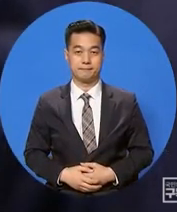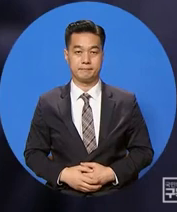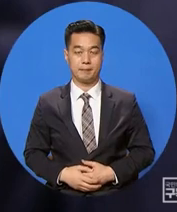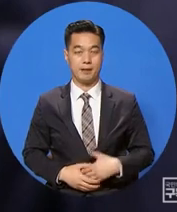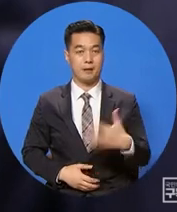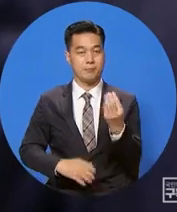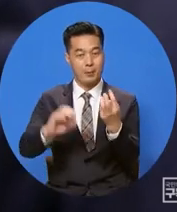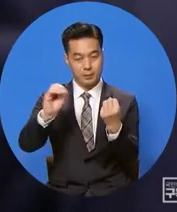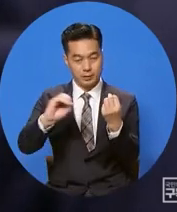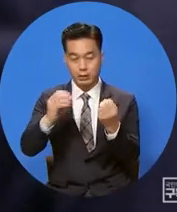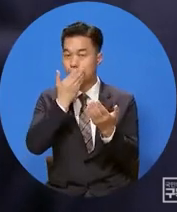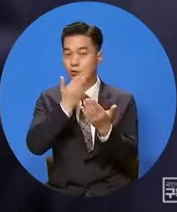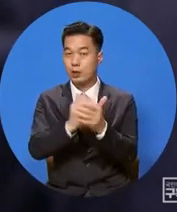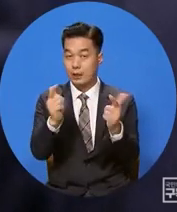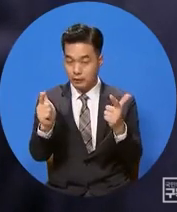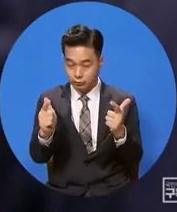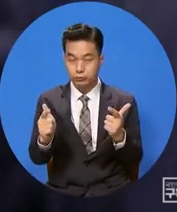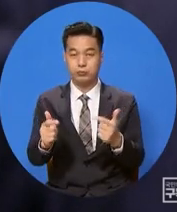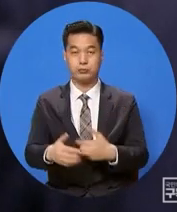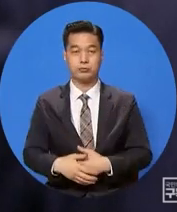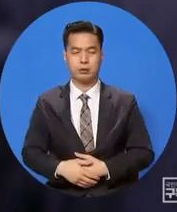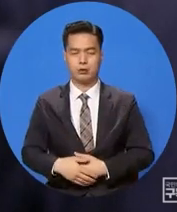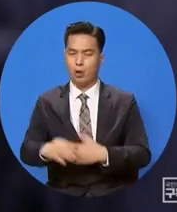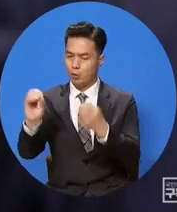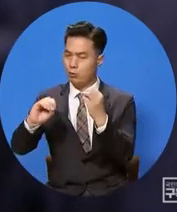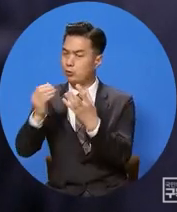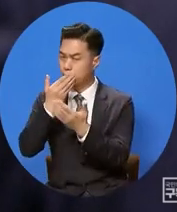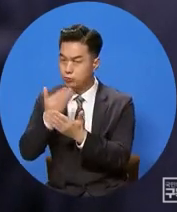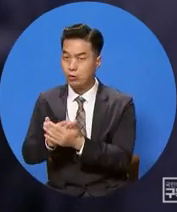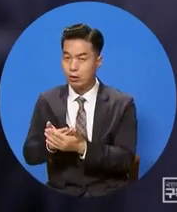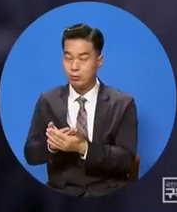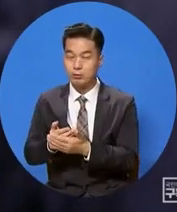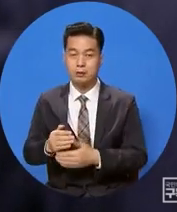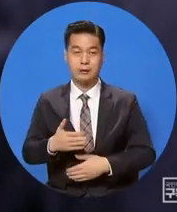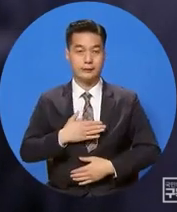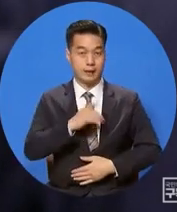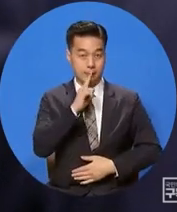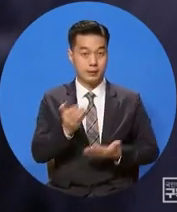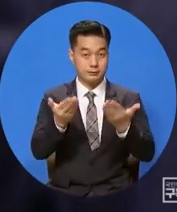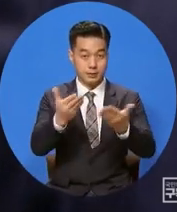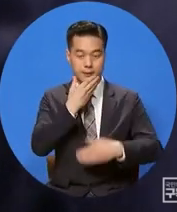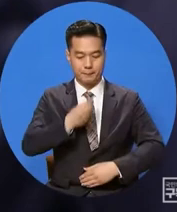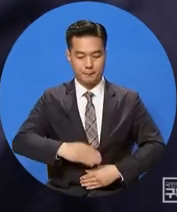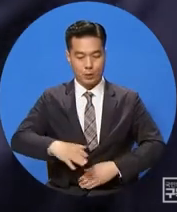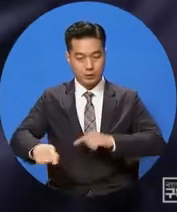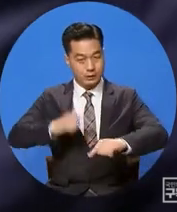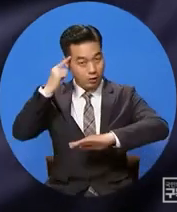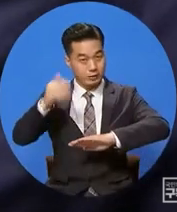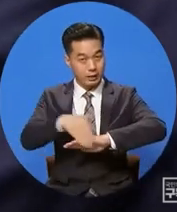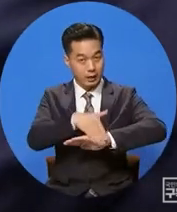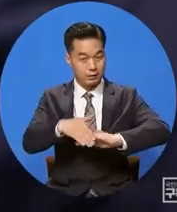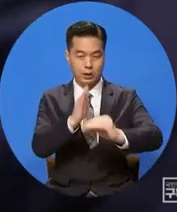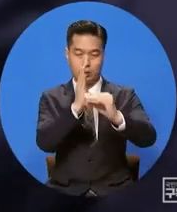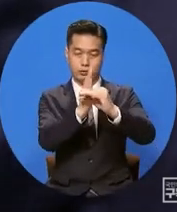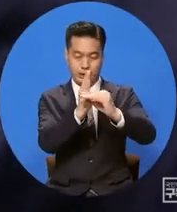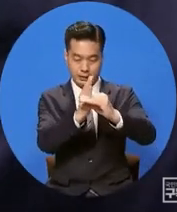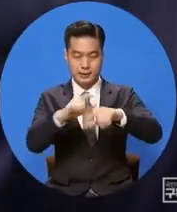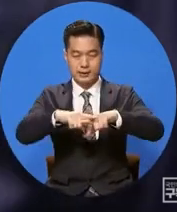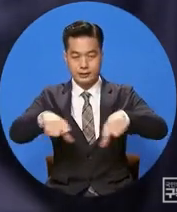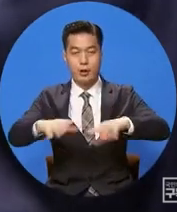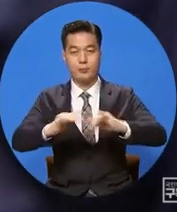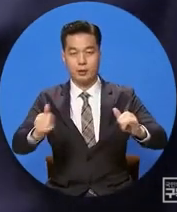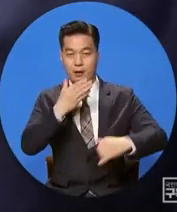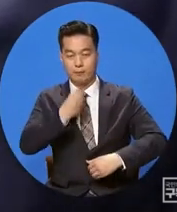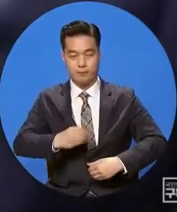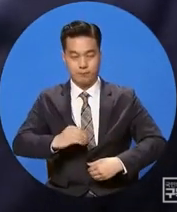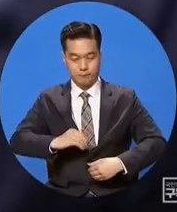프로테이지가 문제가 아니고 프로테이지가 좀 문제가 됩니다. 제가 말씀드리는 네. 복지 정책은 네. 중산층과 서민한테